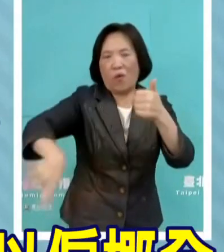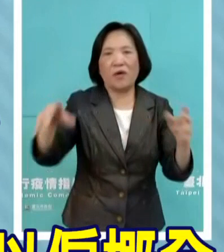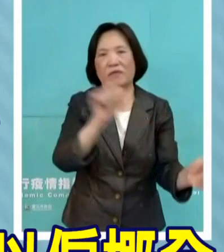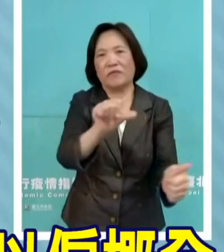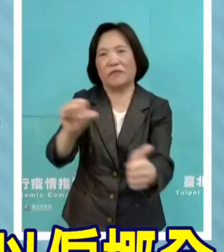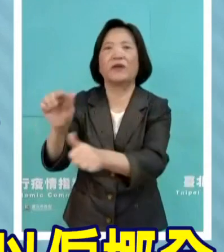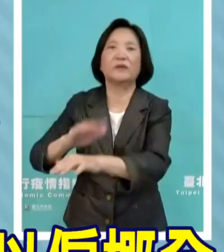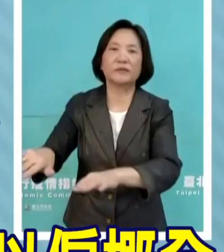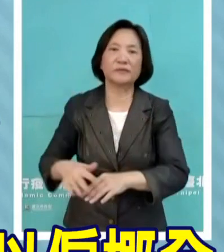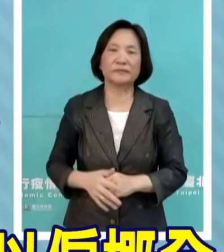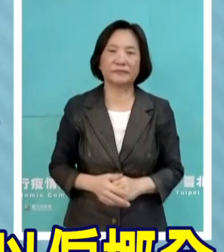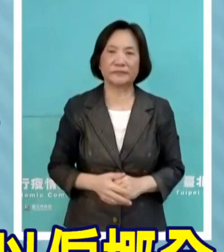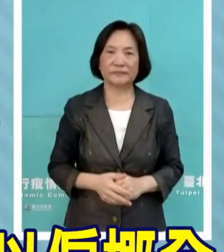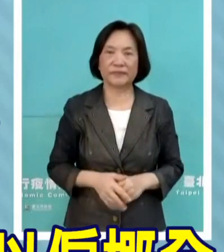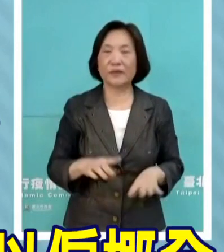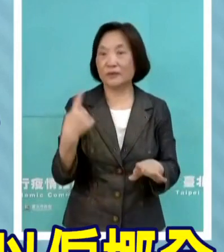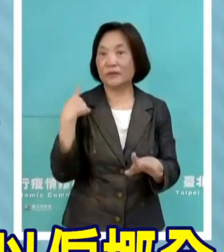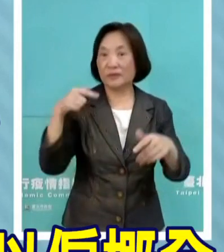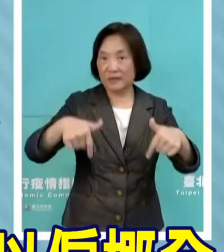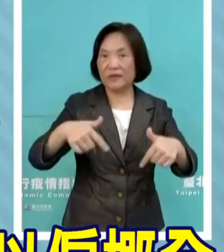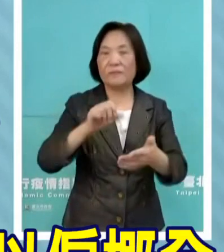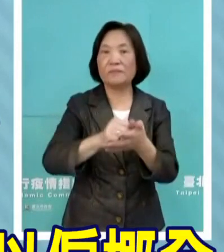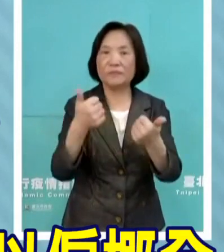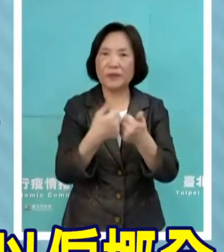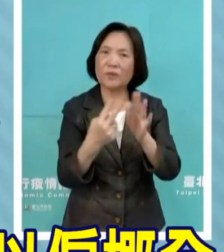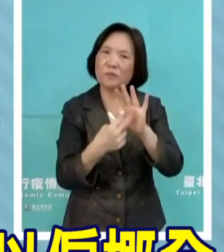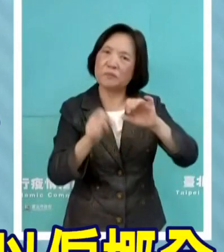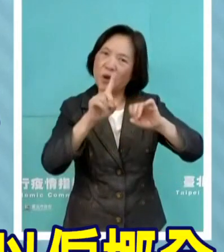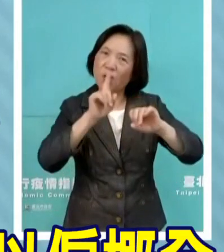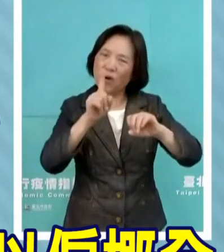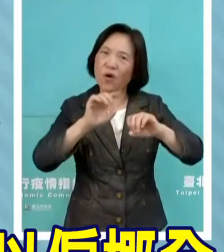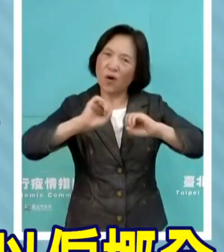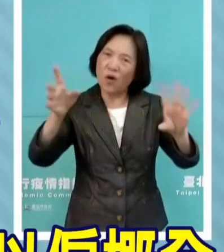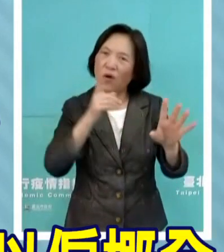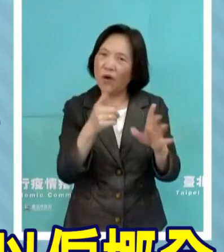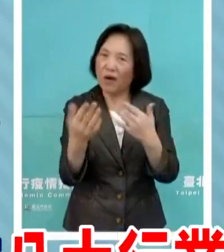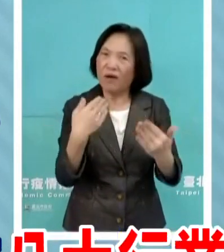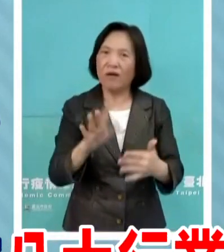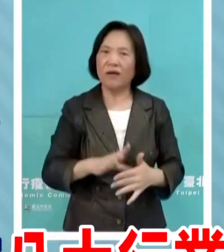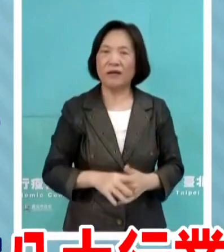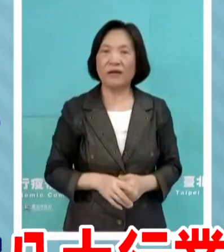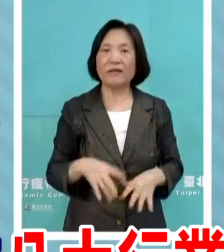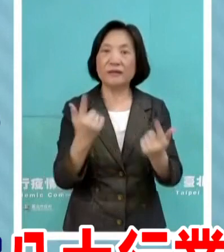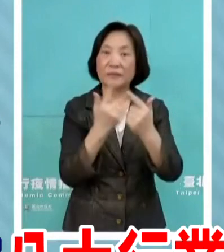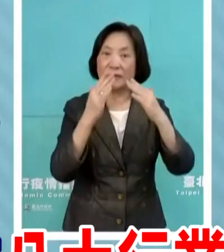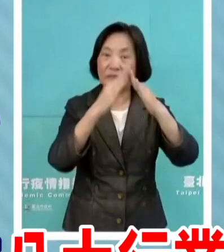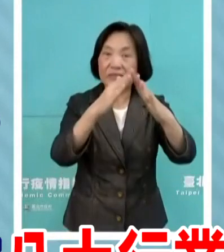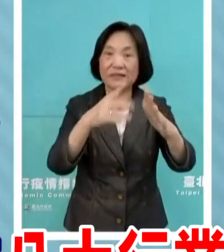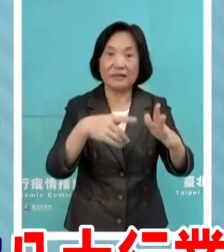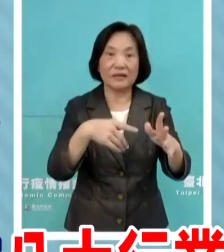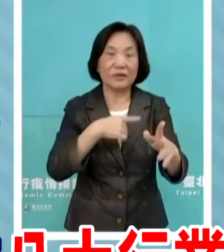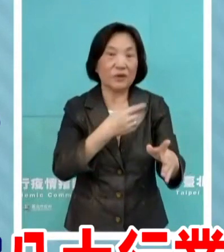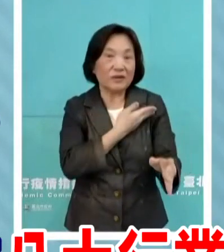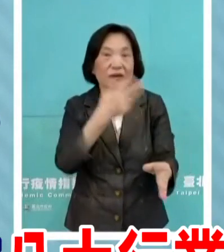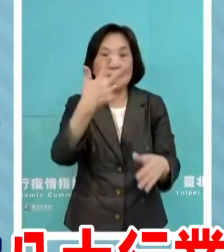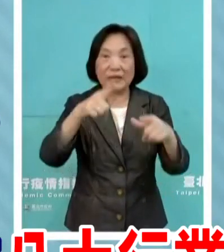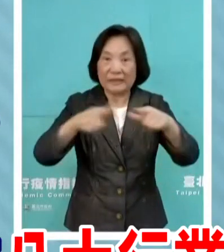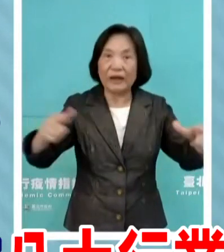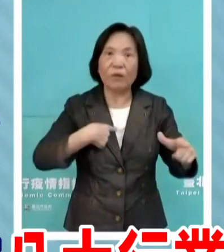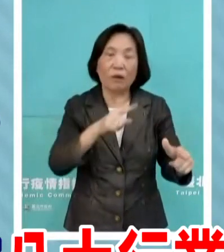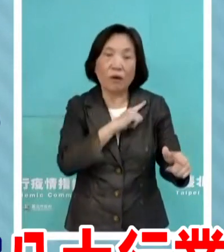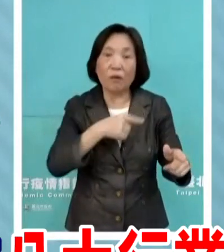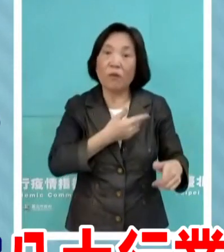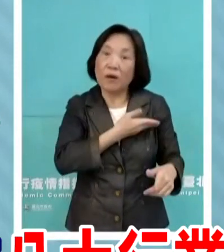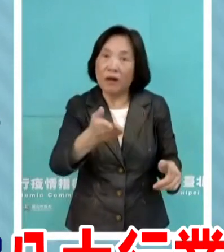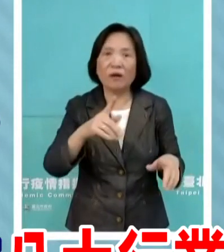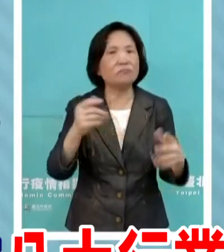们3:15昨天有开记者会，我就已经很清楚的讲了，台北市不会自己开放八大行业，这一定是